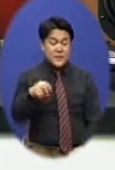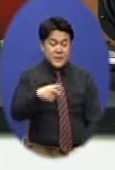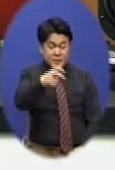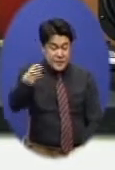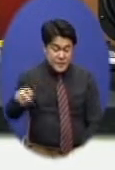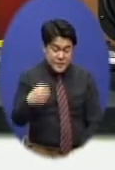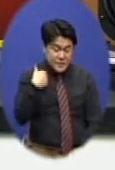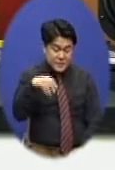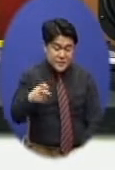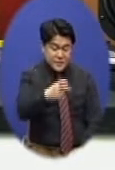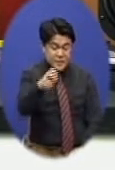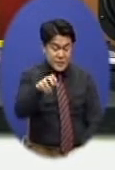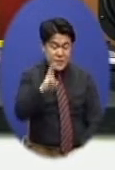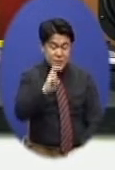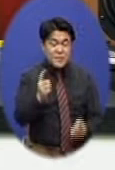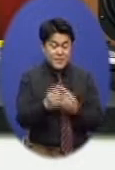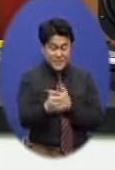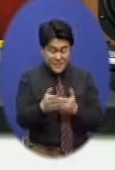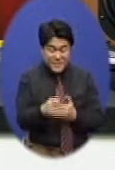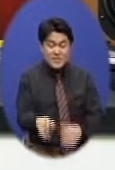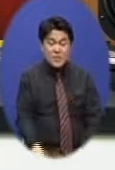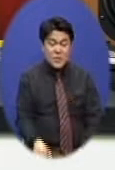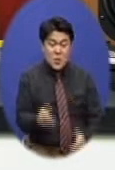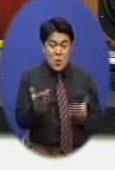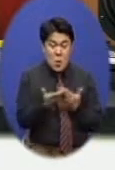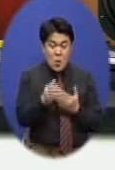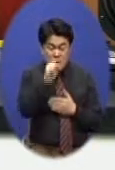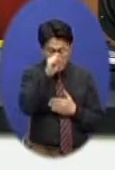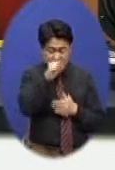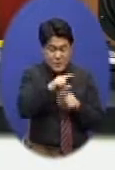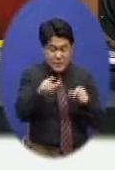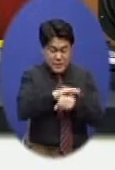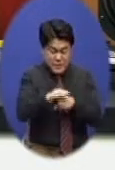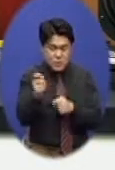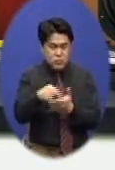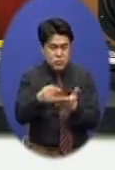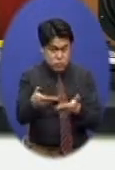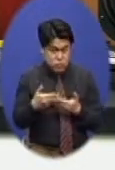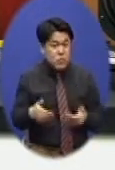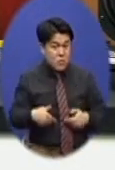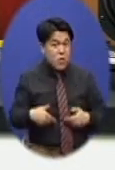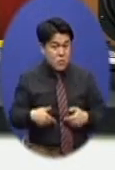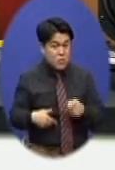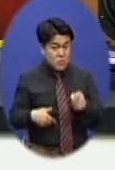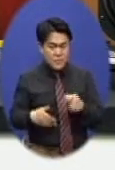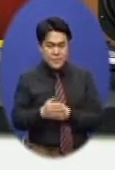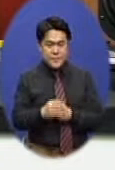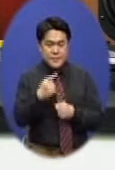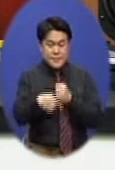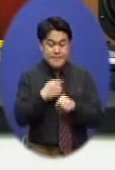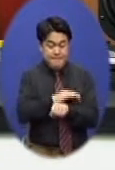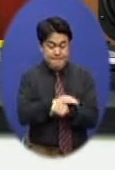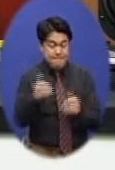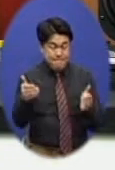네. 아버님 네. 하여튼 좋은 일만 있기를 바라고요. 네. 보상 논조 받으셔야 되고 네. 자, 잘 한 해를